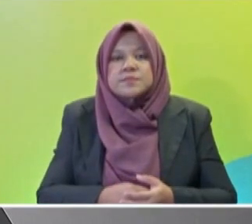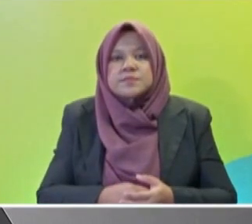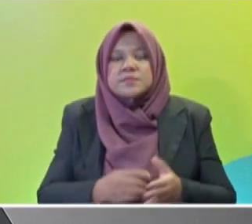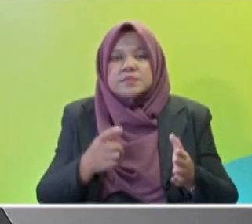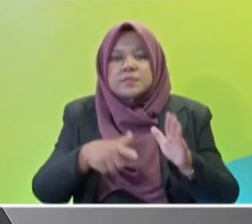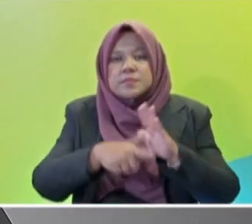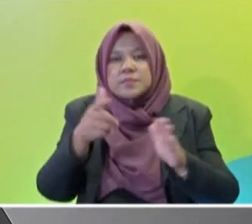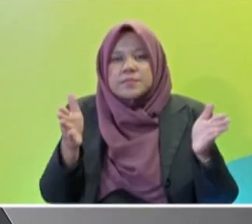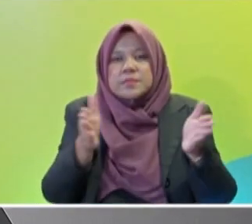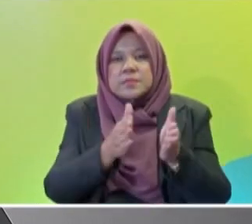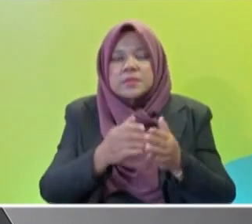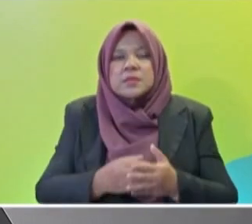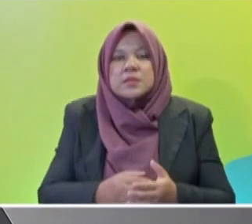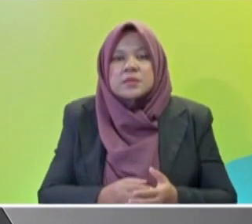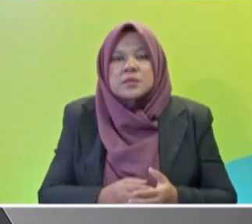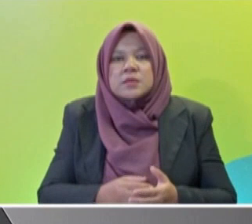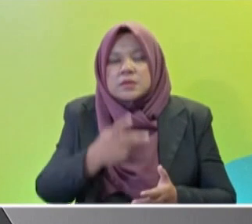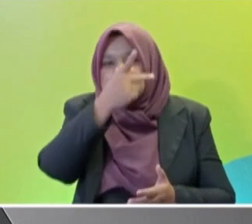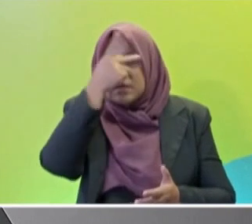lebih kecil